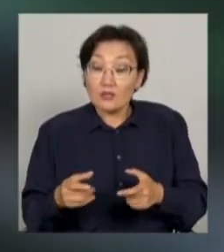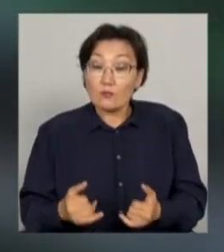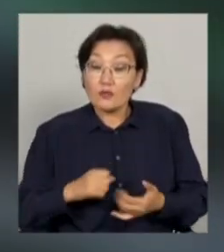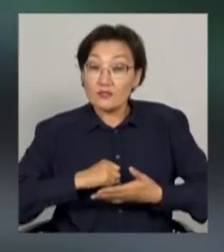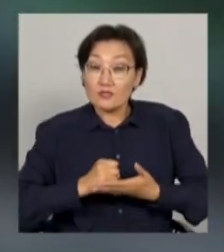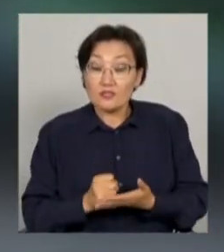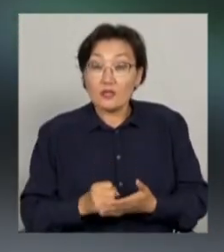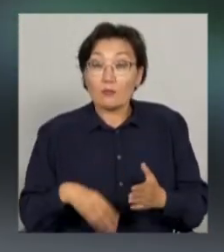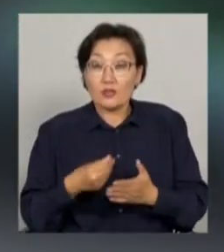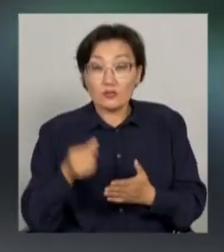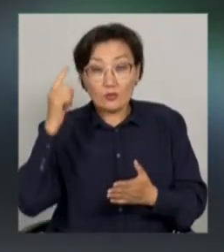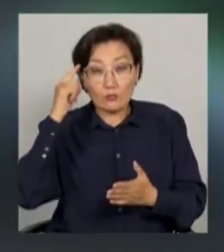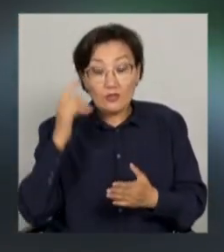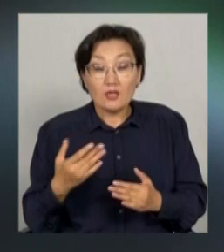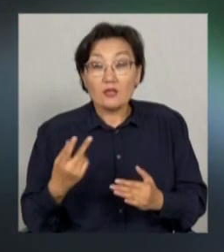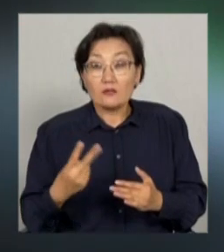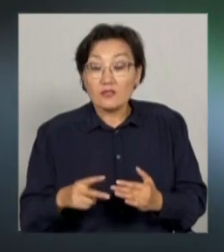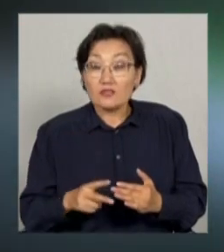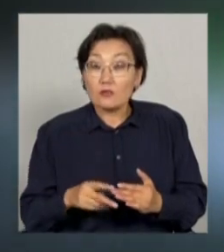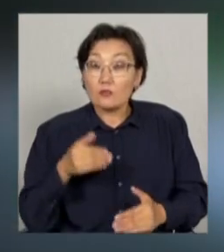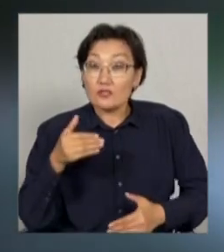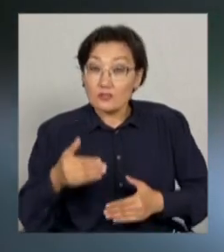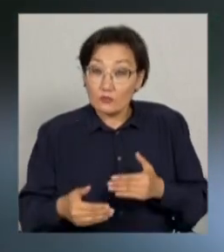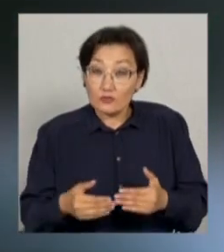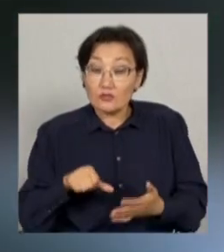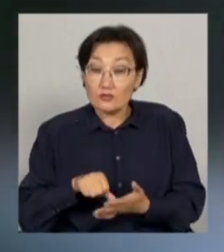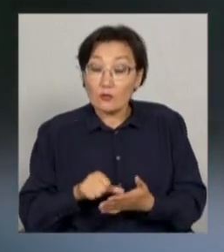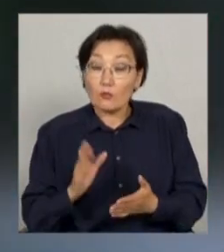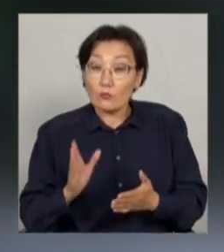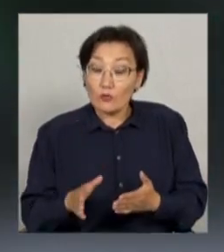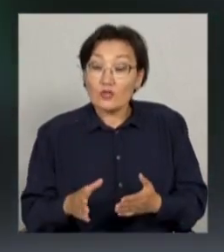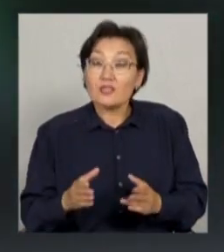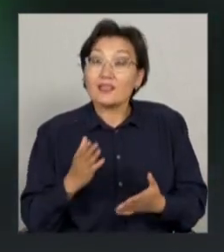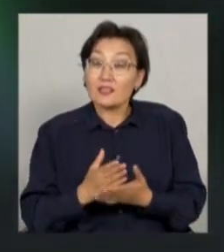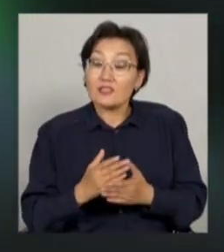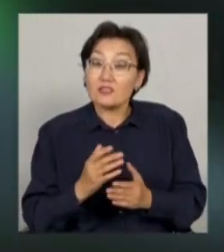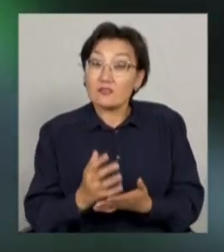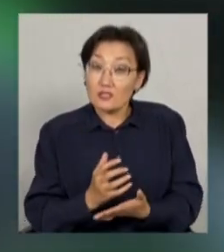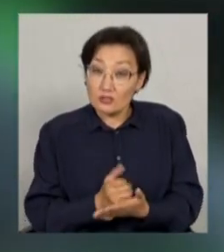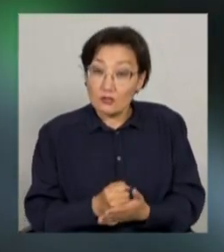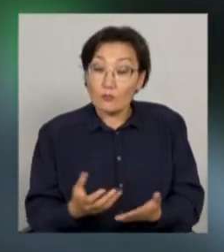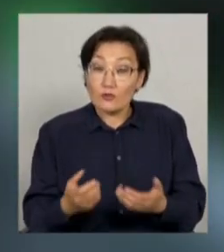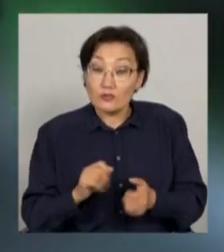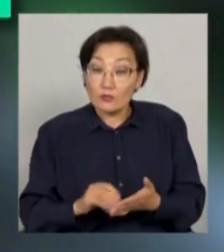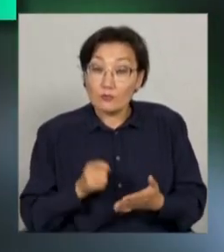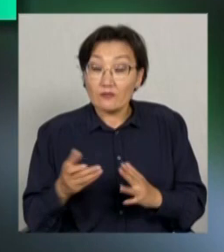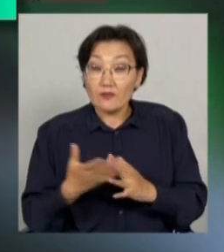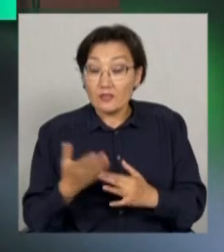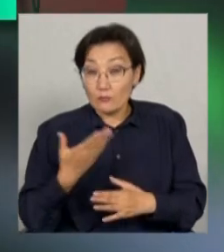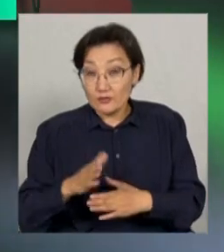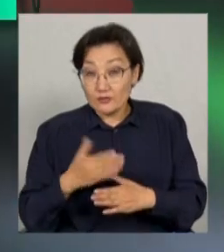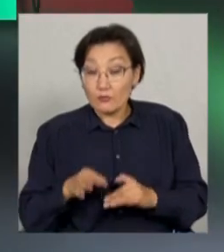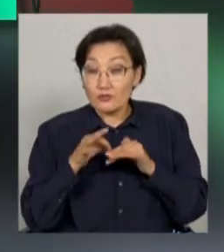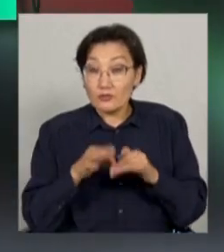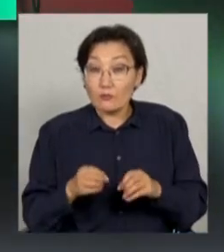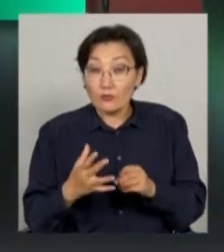подтверждения платежеспособности в Отбасыбанк. Остальные же участники будут находиться в резерве. Напомню, прием заявок на льготное кредитование